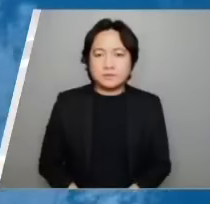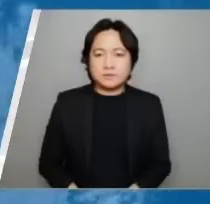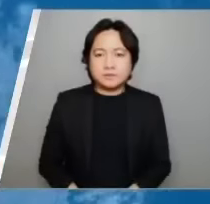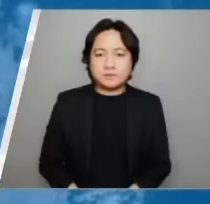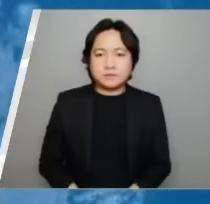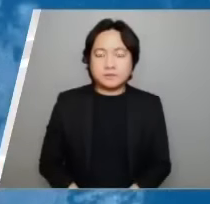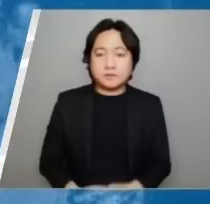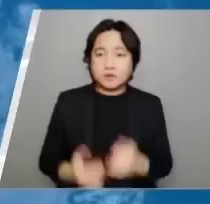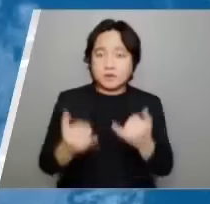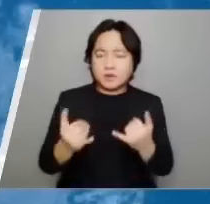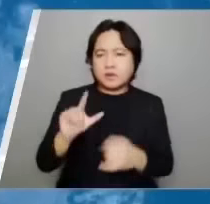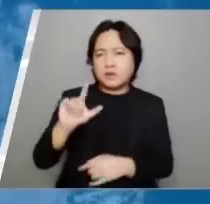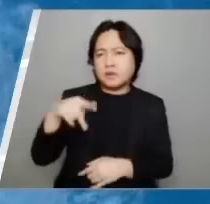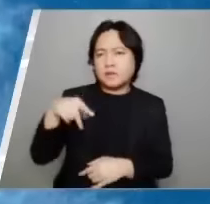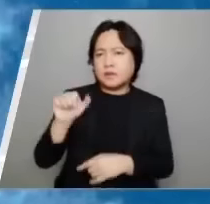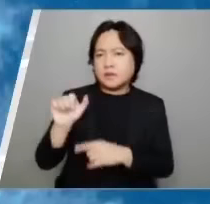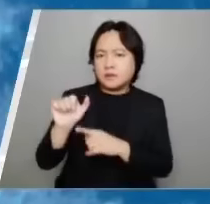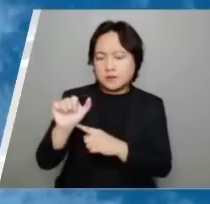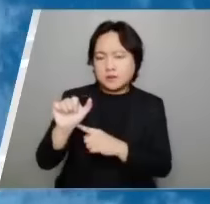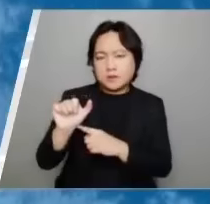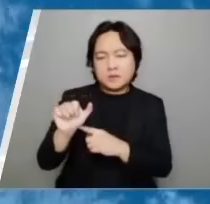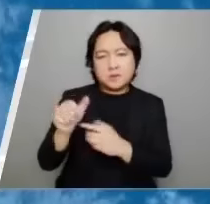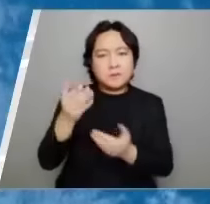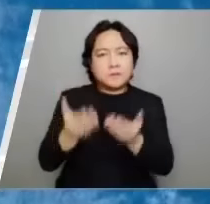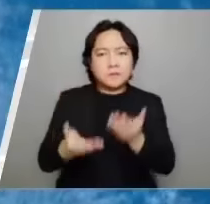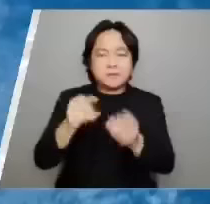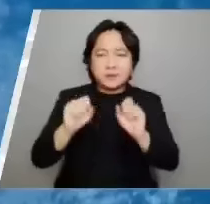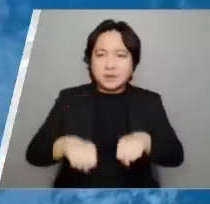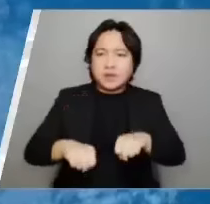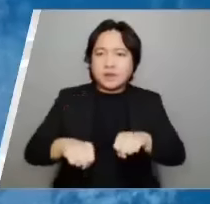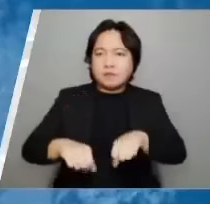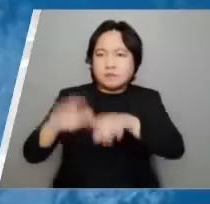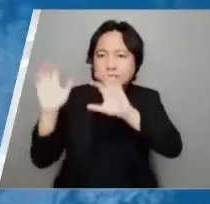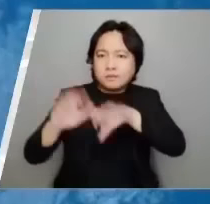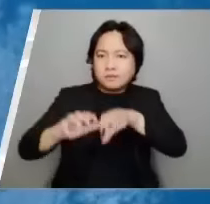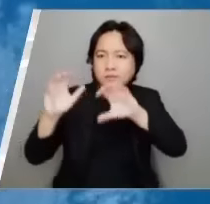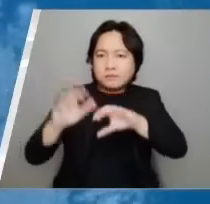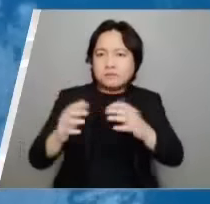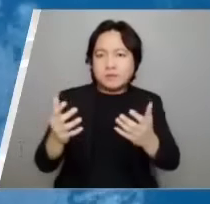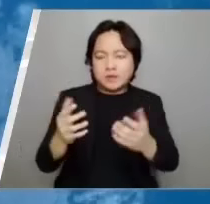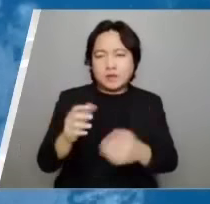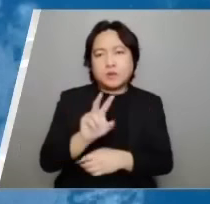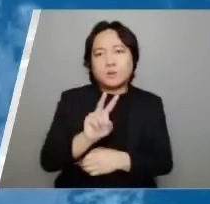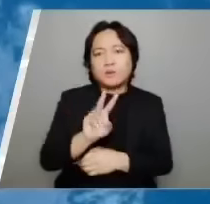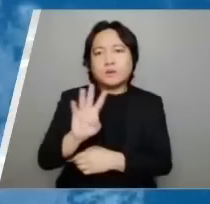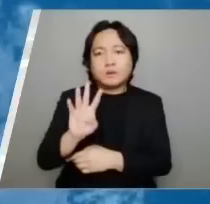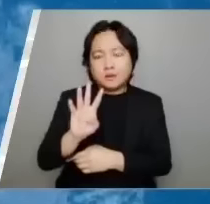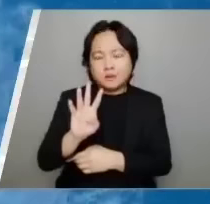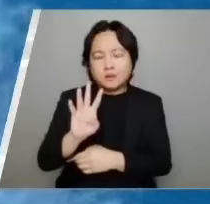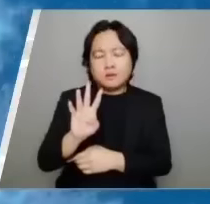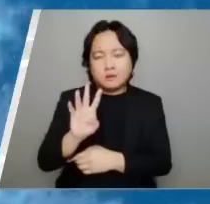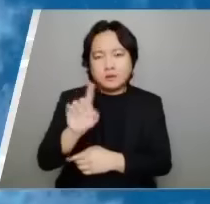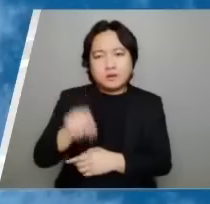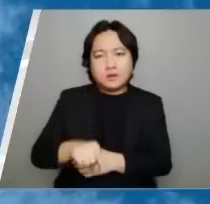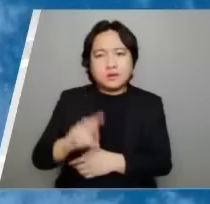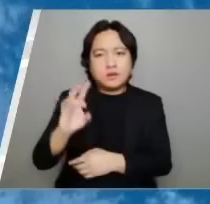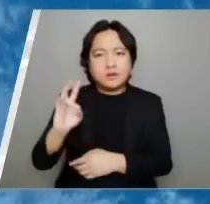low pressure area na posible maging bagyo sa susunod na 24 oras. Huli po yung namataan sa layong